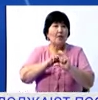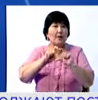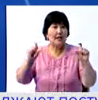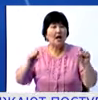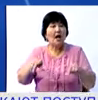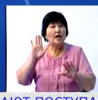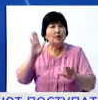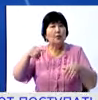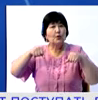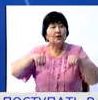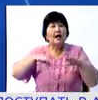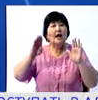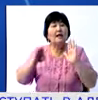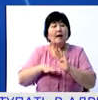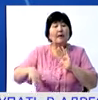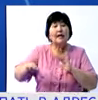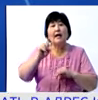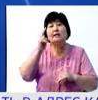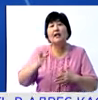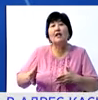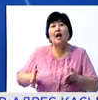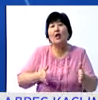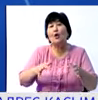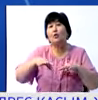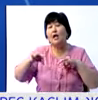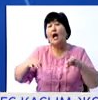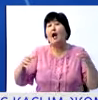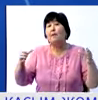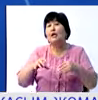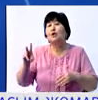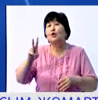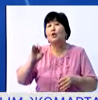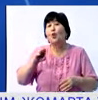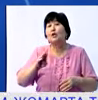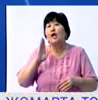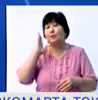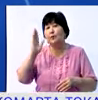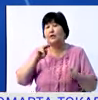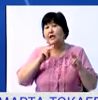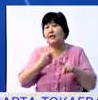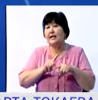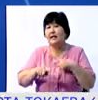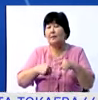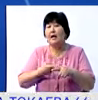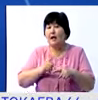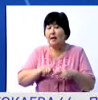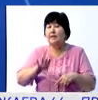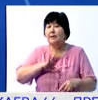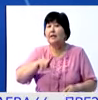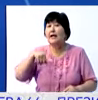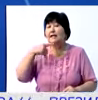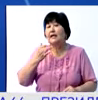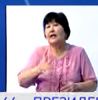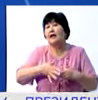Они будут решаться в рамках региональной социальной дорожной карты. Партия «Нур Отан» будет контролировать этот процесс. Об этом было сказано